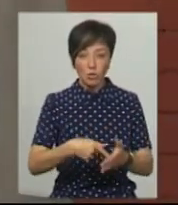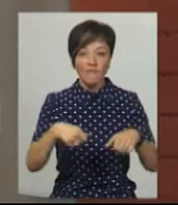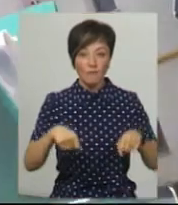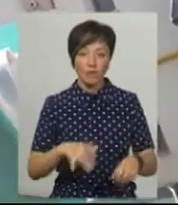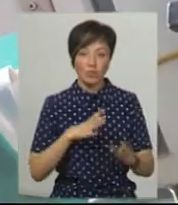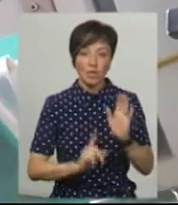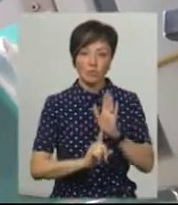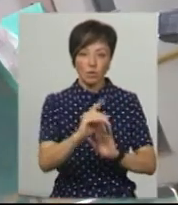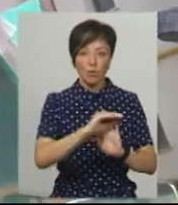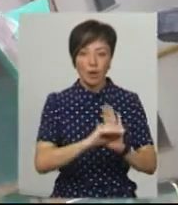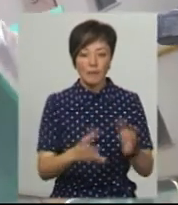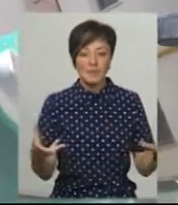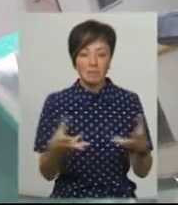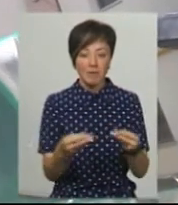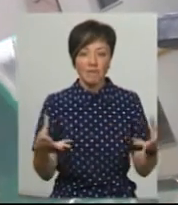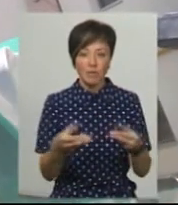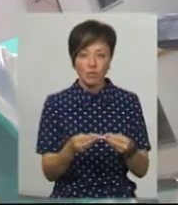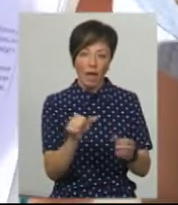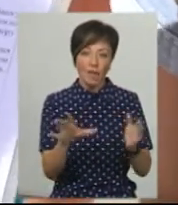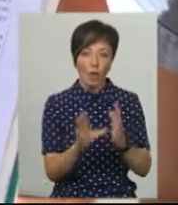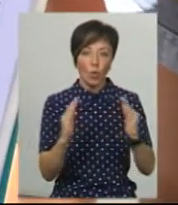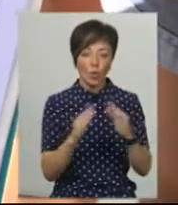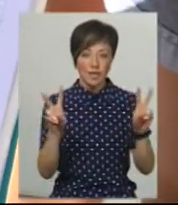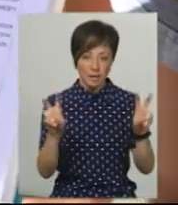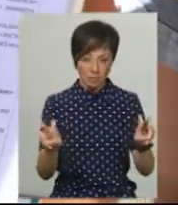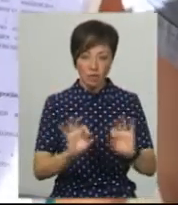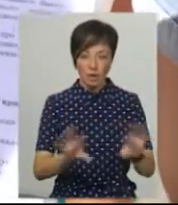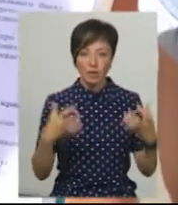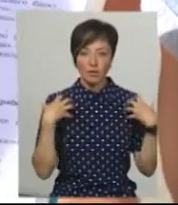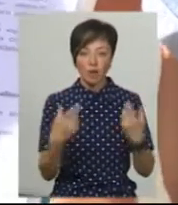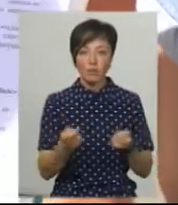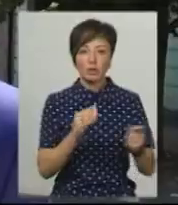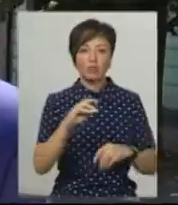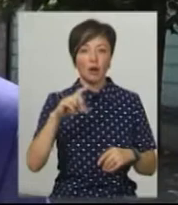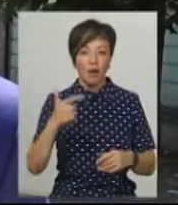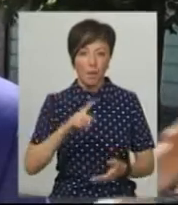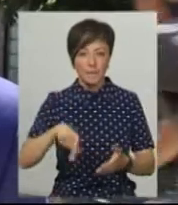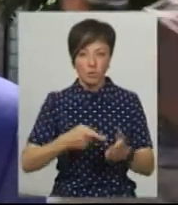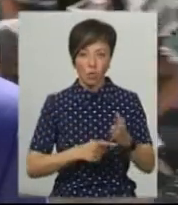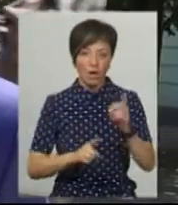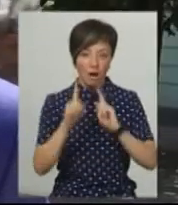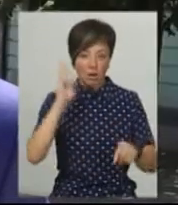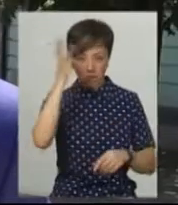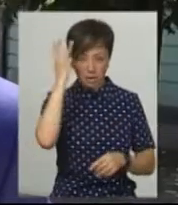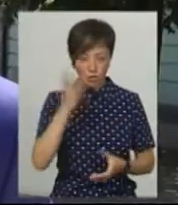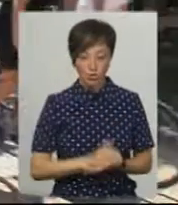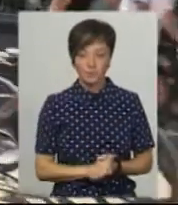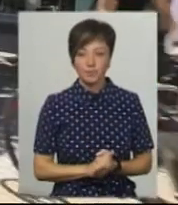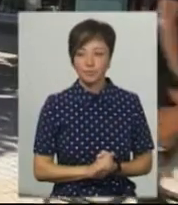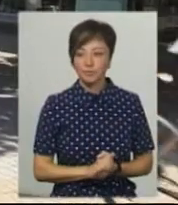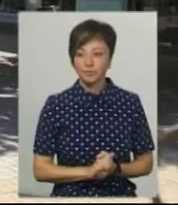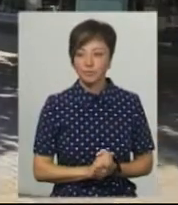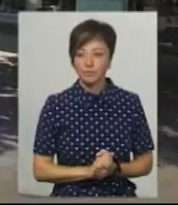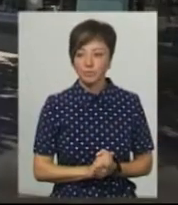були запущені програми співфінансування та енергодім, розповідає начальник управління ЖКГ Хмельницької міської ради Василь Новачок.